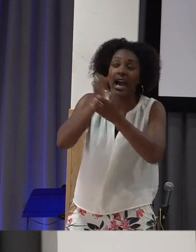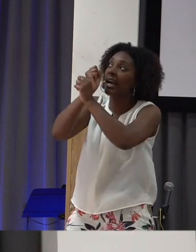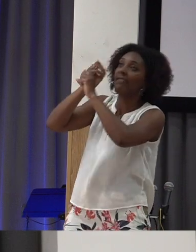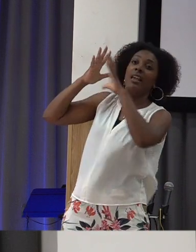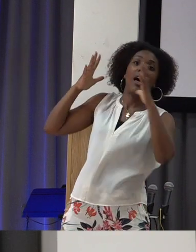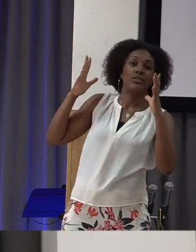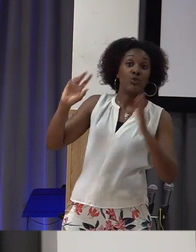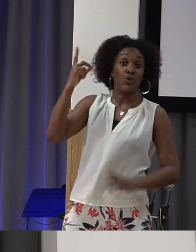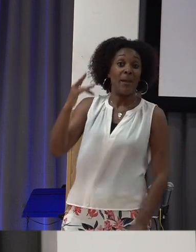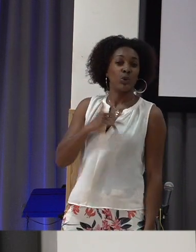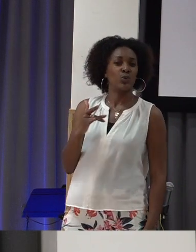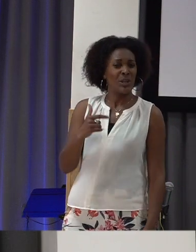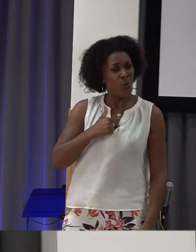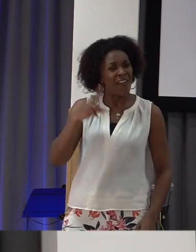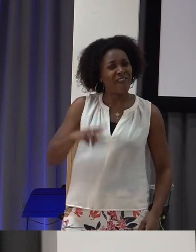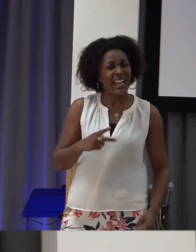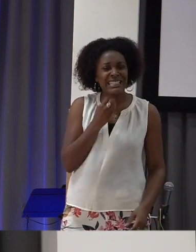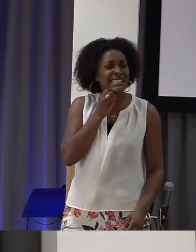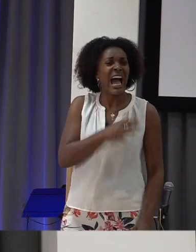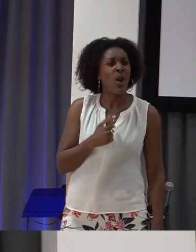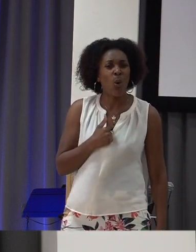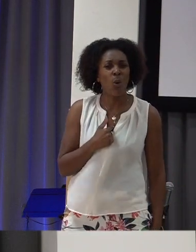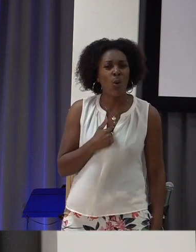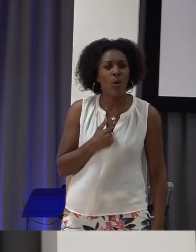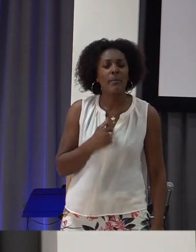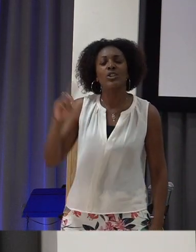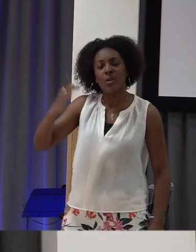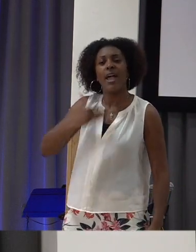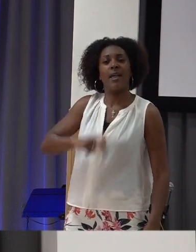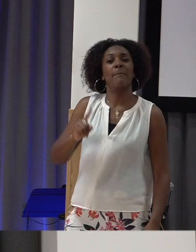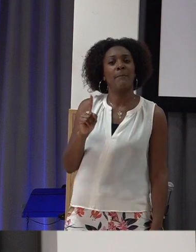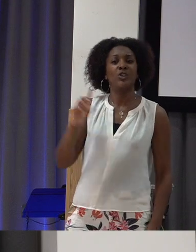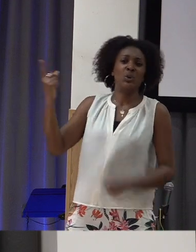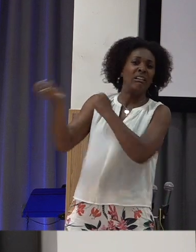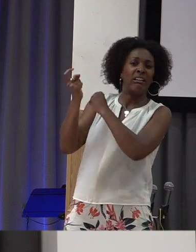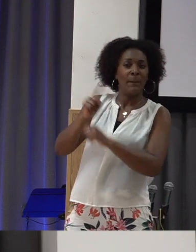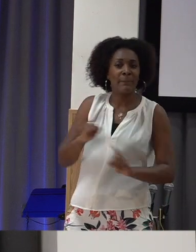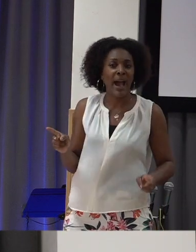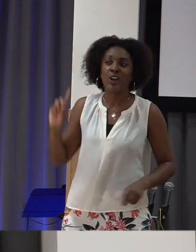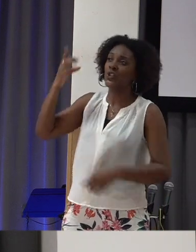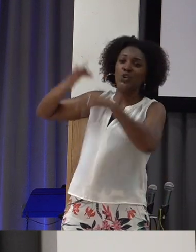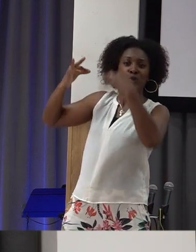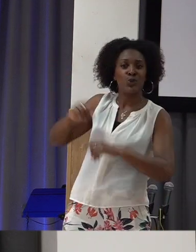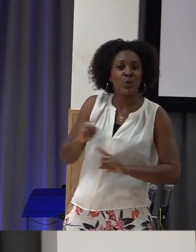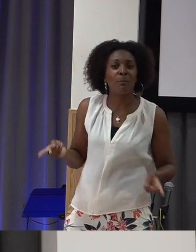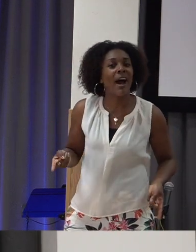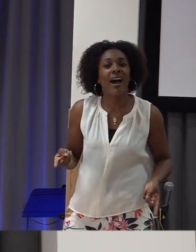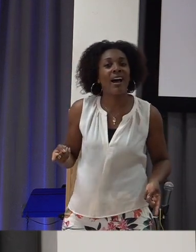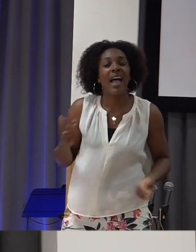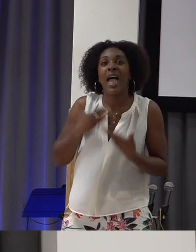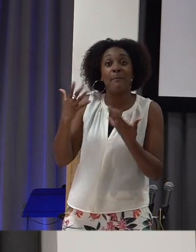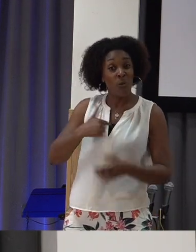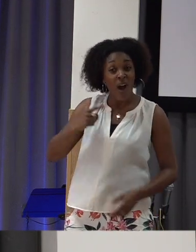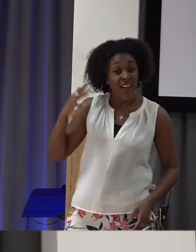moi, qu'il y avait un Dieu qui m'aimait, tel que j'étais. Il ne m'a pas fait de reproches. Il y a tout un passé qui n'était